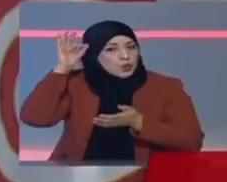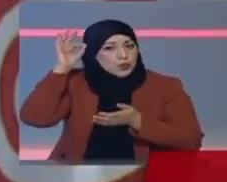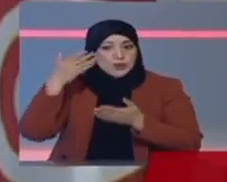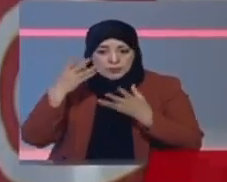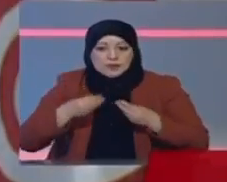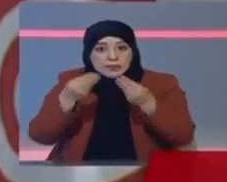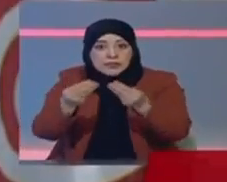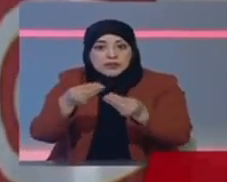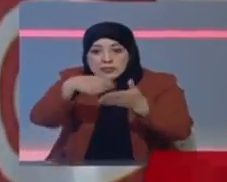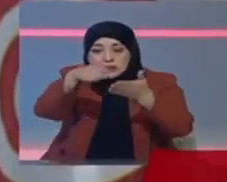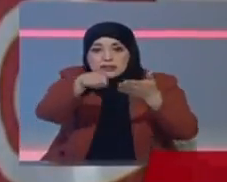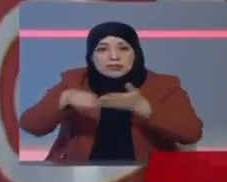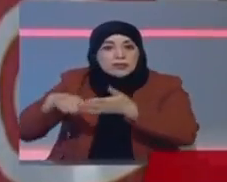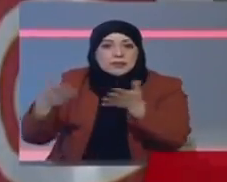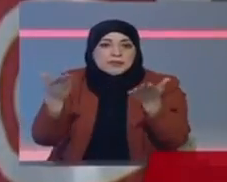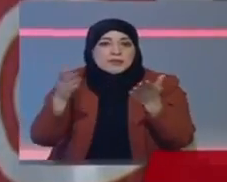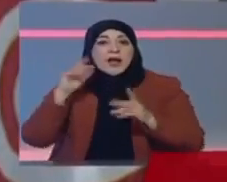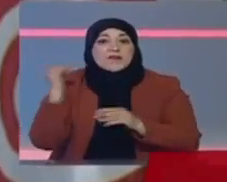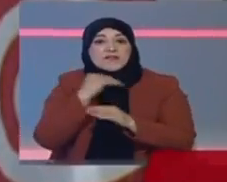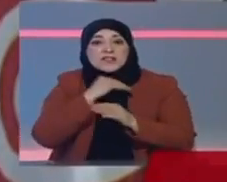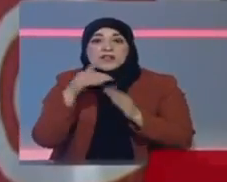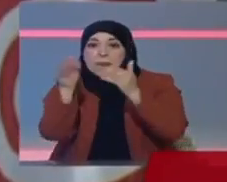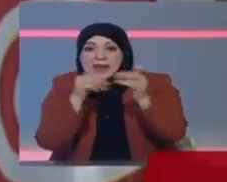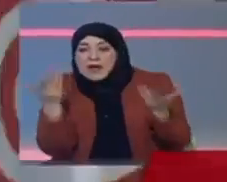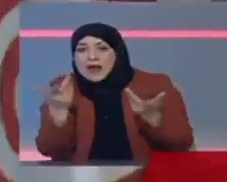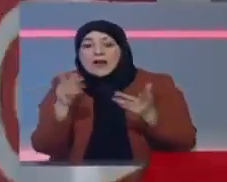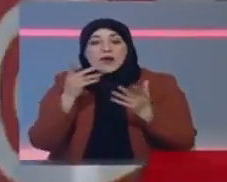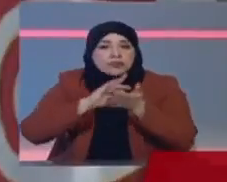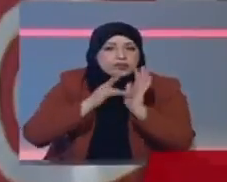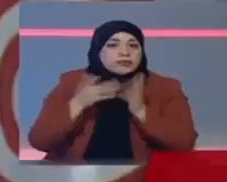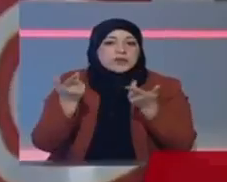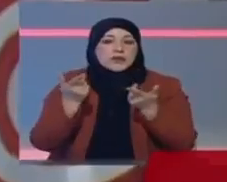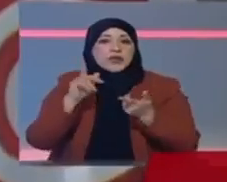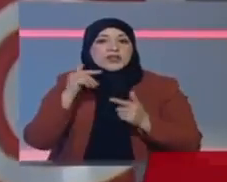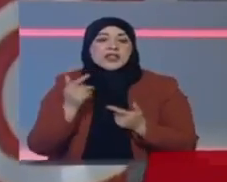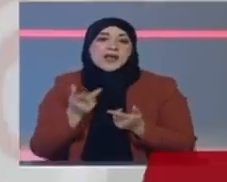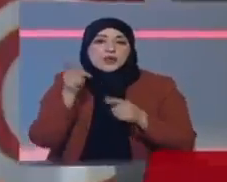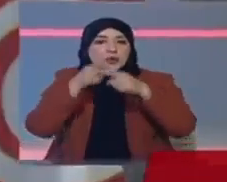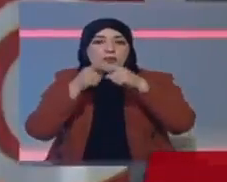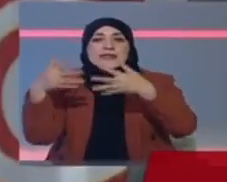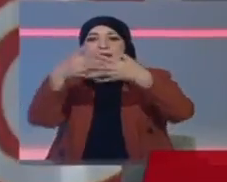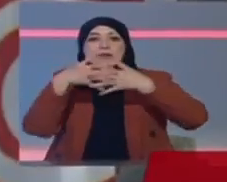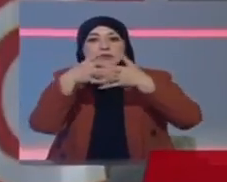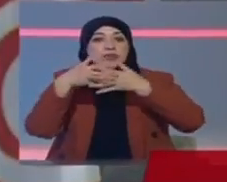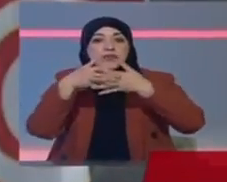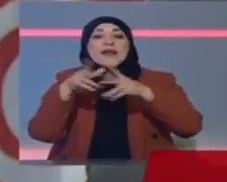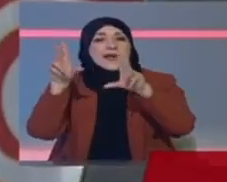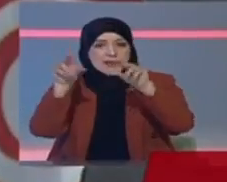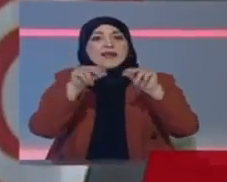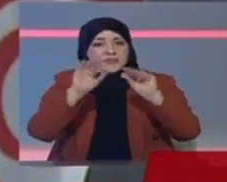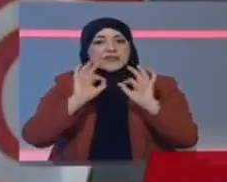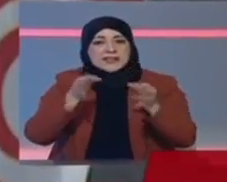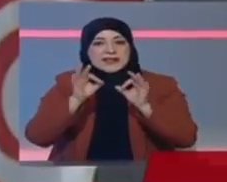الاذن تصرفها بصفه سريه ان شاء الله توصل القريب نفس الشيء مع الولايات المتحده الامريكيه ان الكونغرس وافق على تخصيص